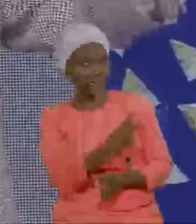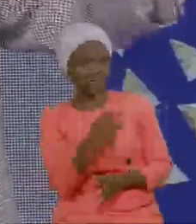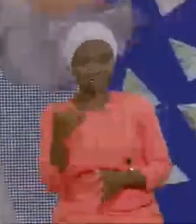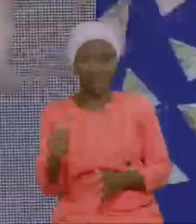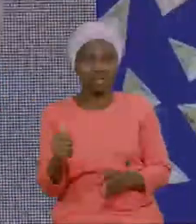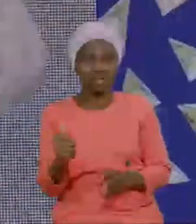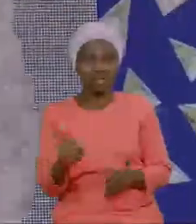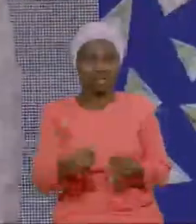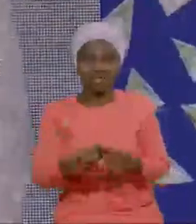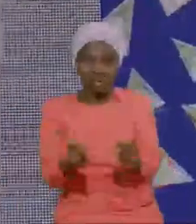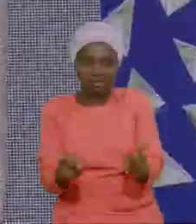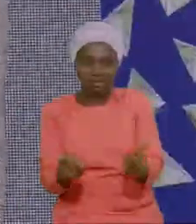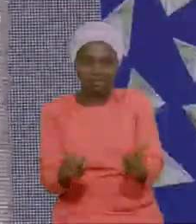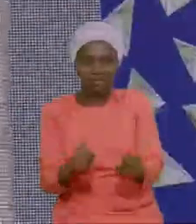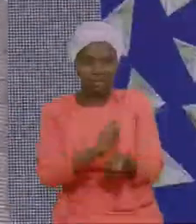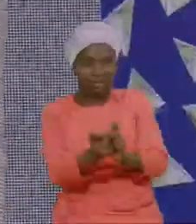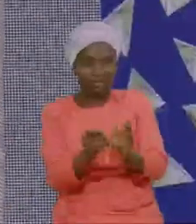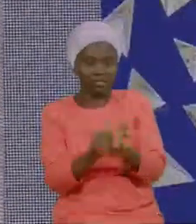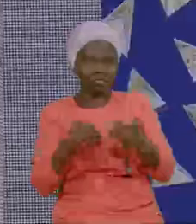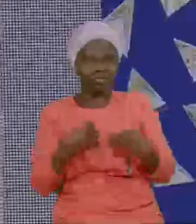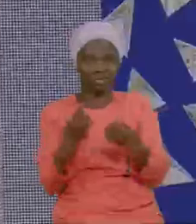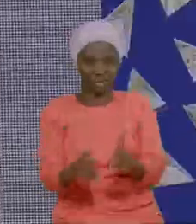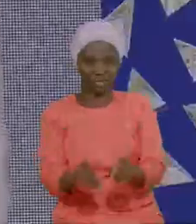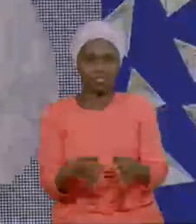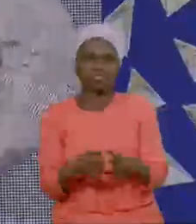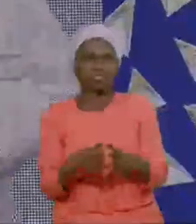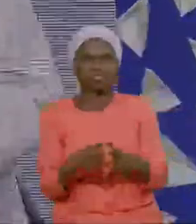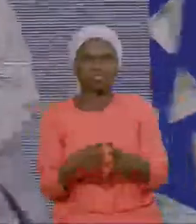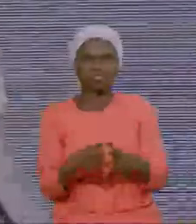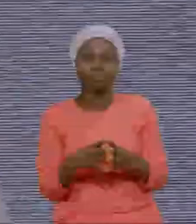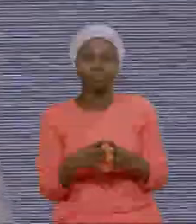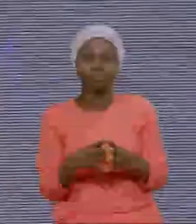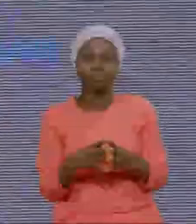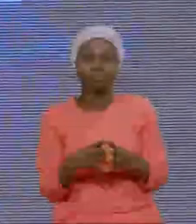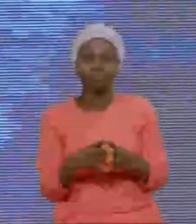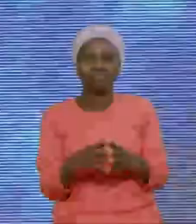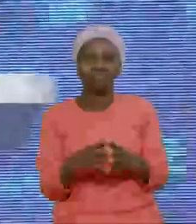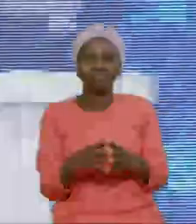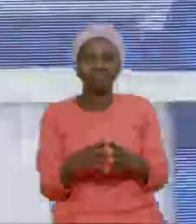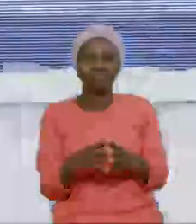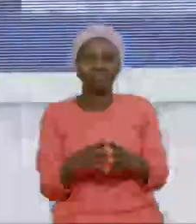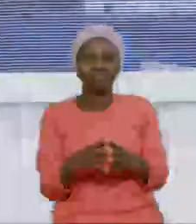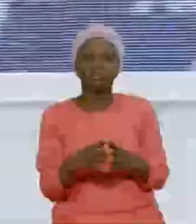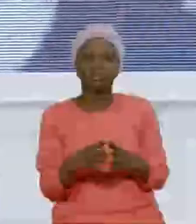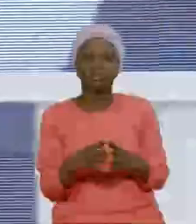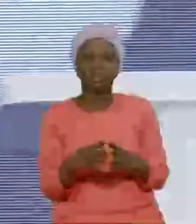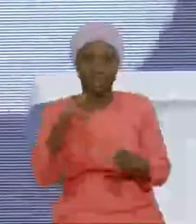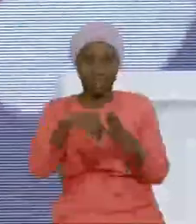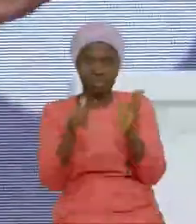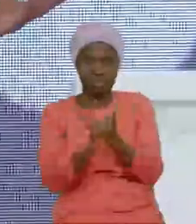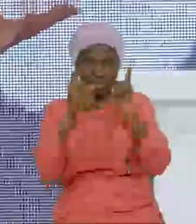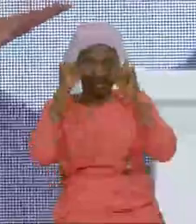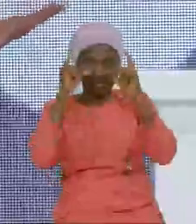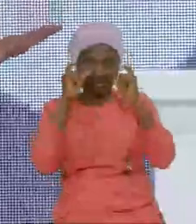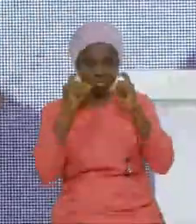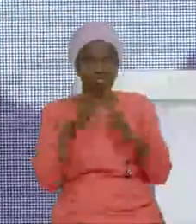remarkable change that has taken place. Vous allez constater qu'un changement remarquable Keep s'est produit. Keep that photograph. Gardez cette photo. And